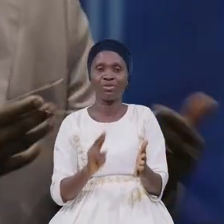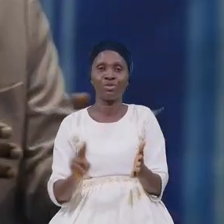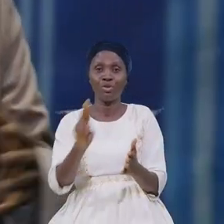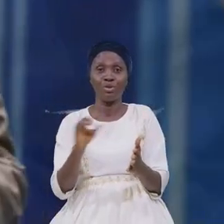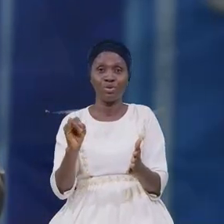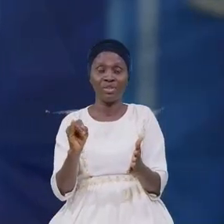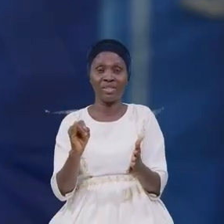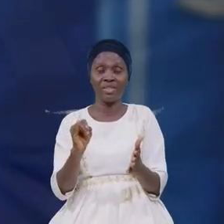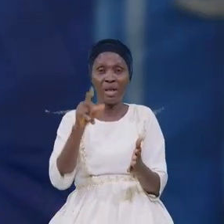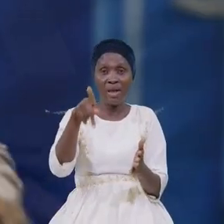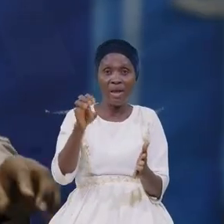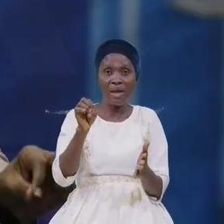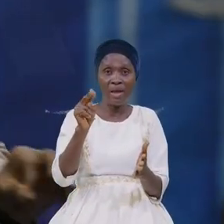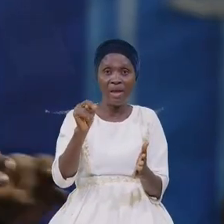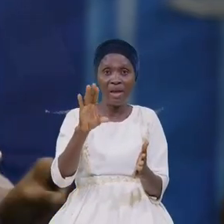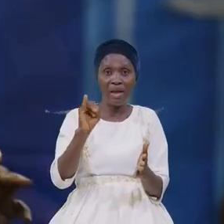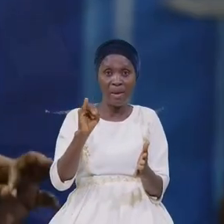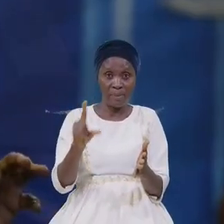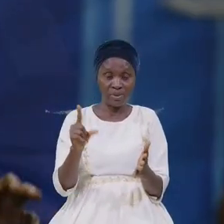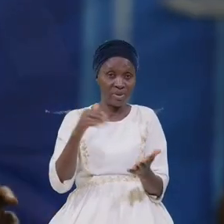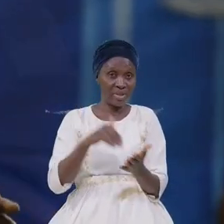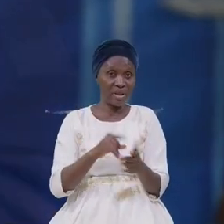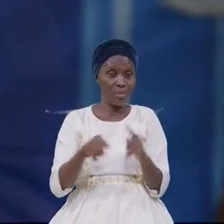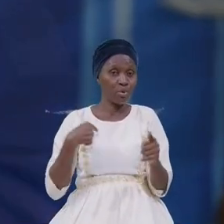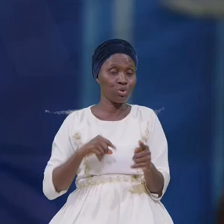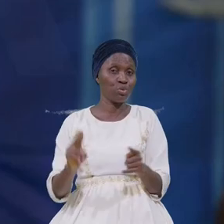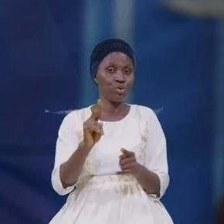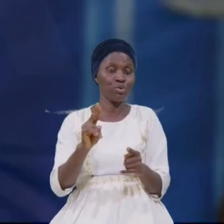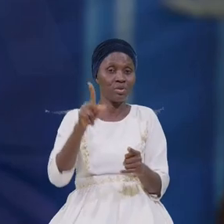pas le crayon, mais on utilise le bic.